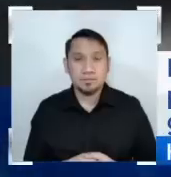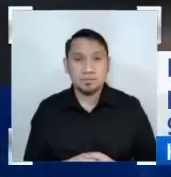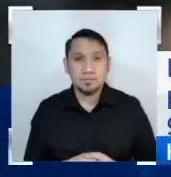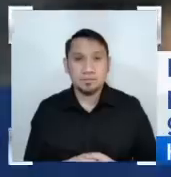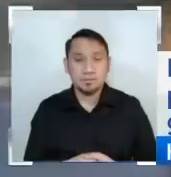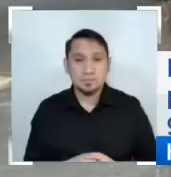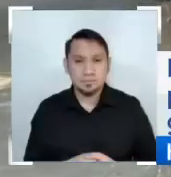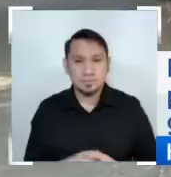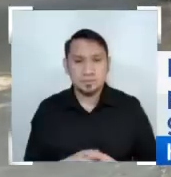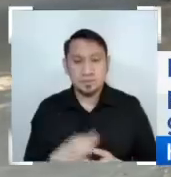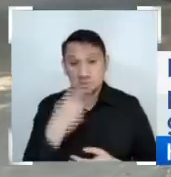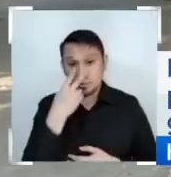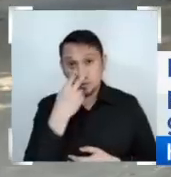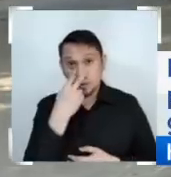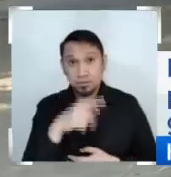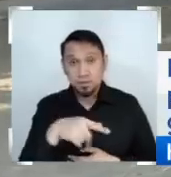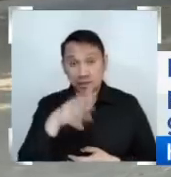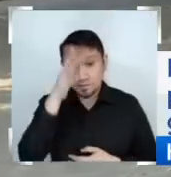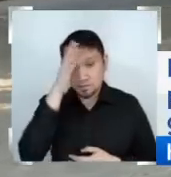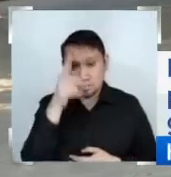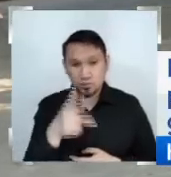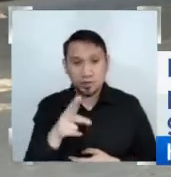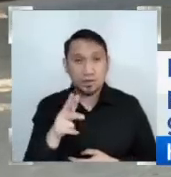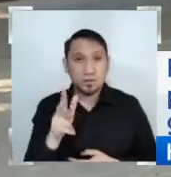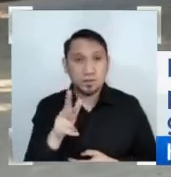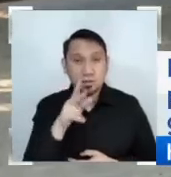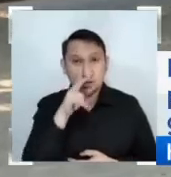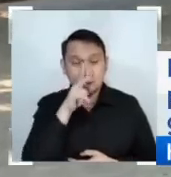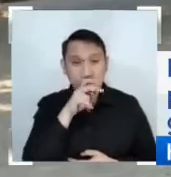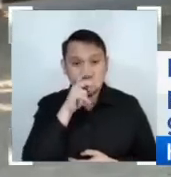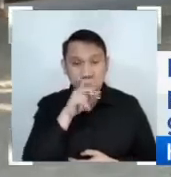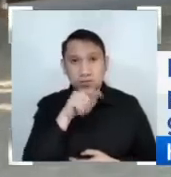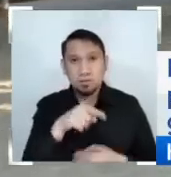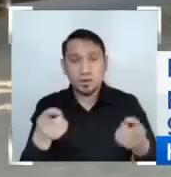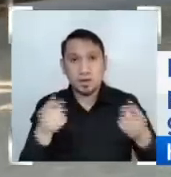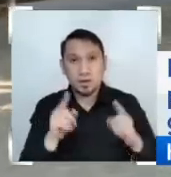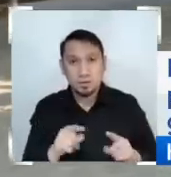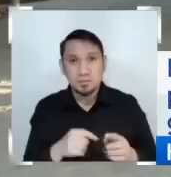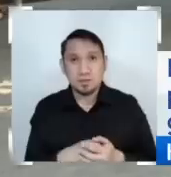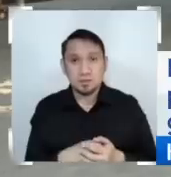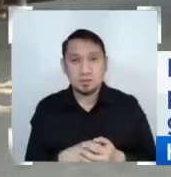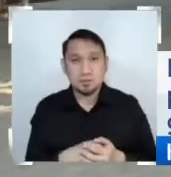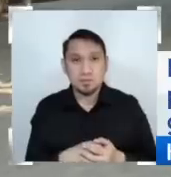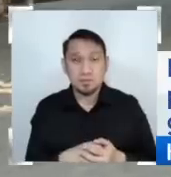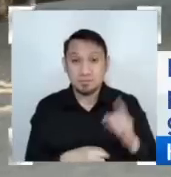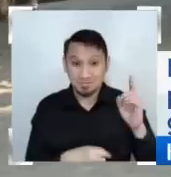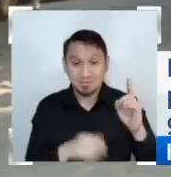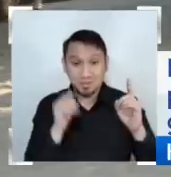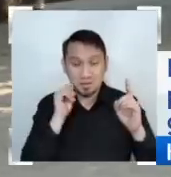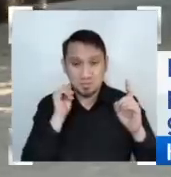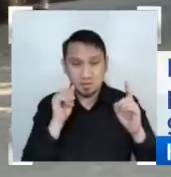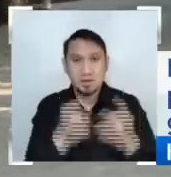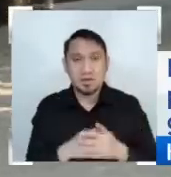Napakagulgol ang ama ng 23 anyos na si Bona Hersha Ambay sa masaklap na sinapit ng anak. Si Ambay na reliever branch manager ng